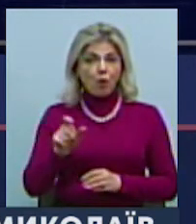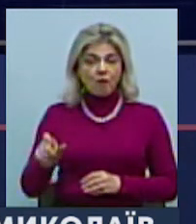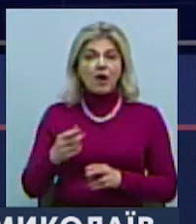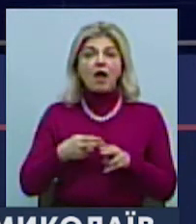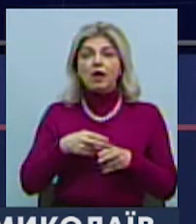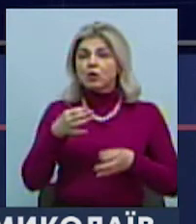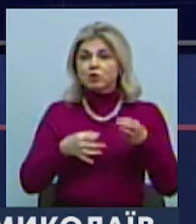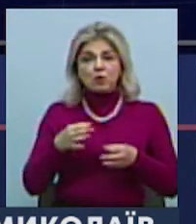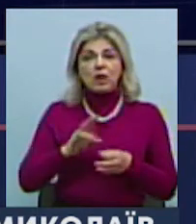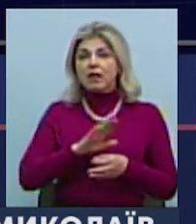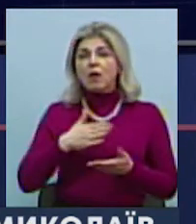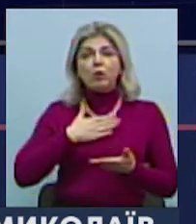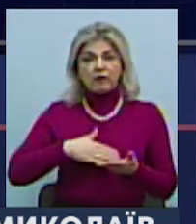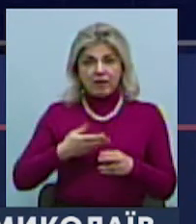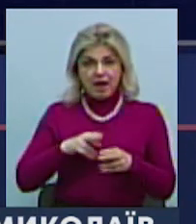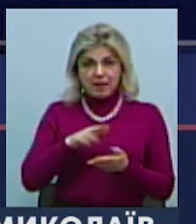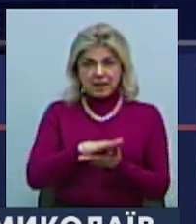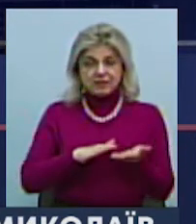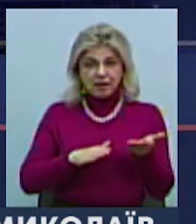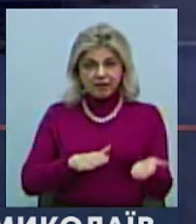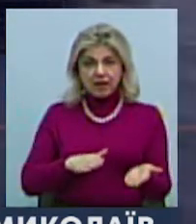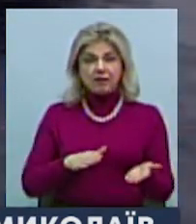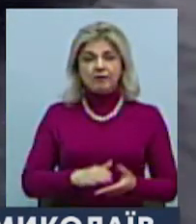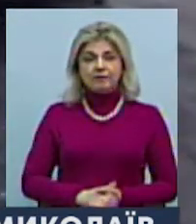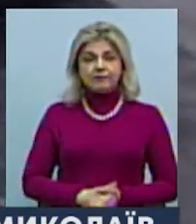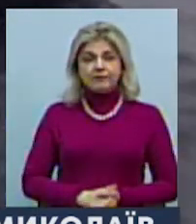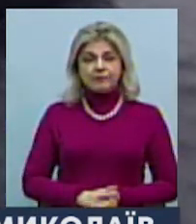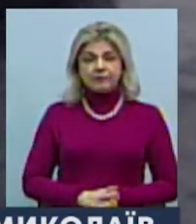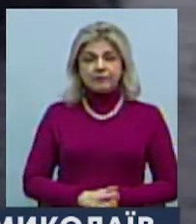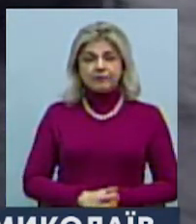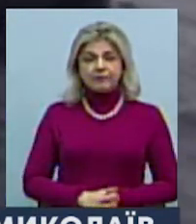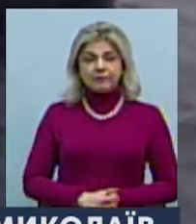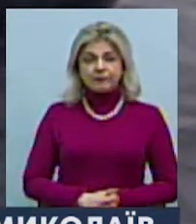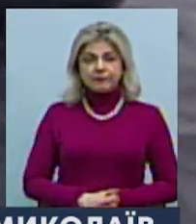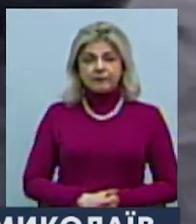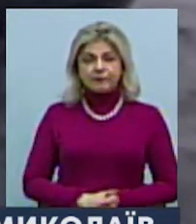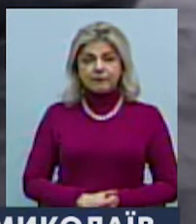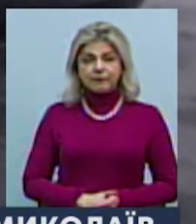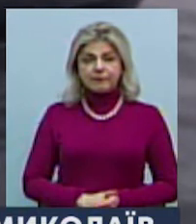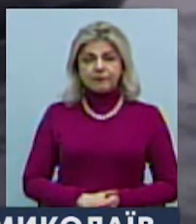отказался приобщить копию резолюции. Даю назад!